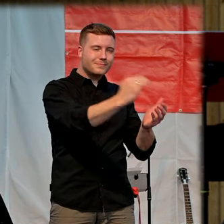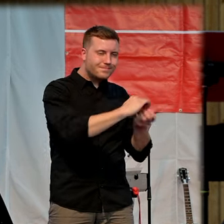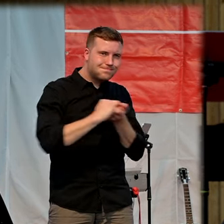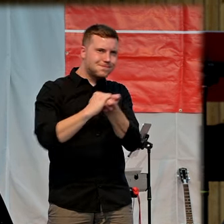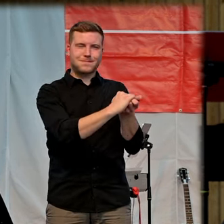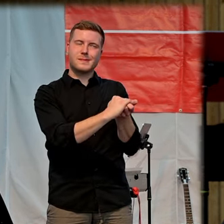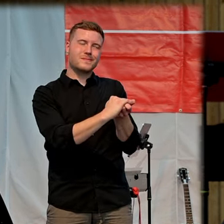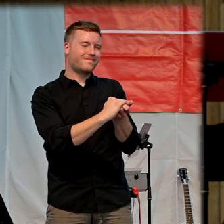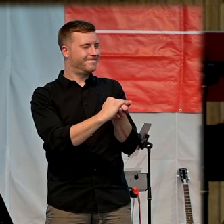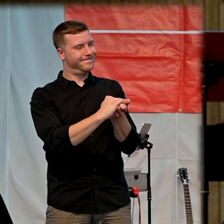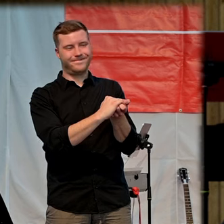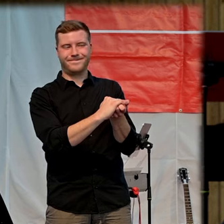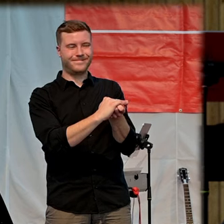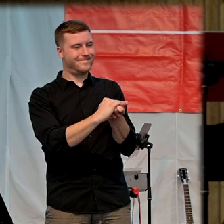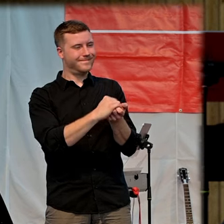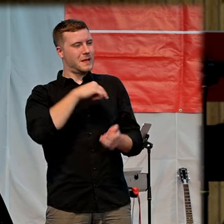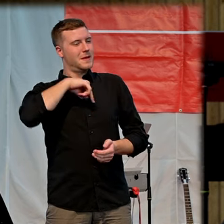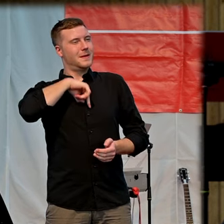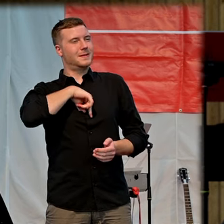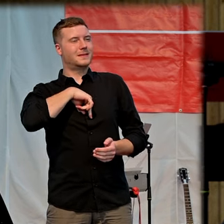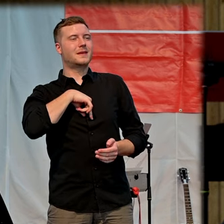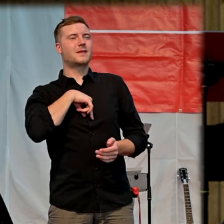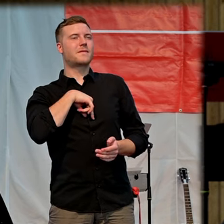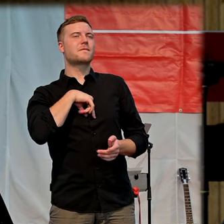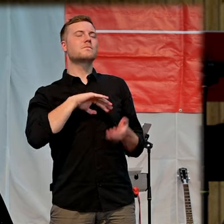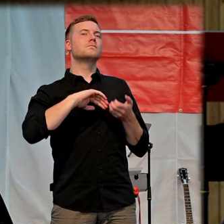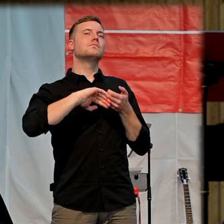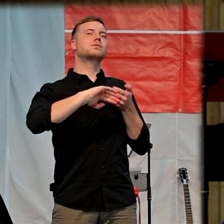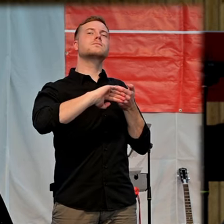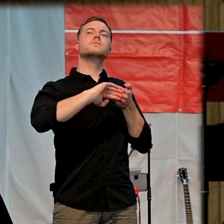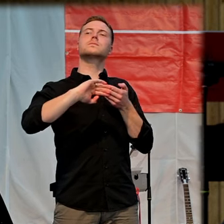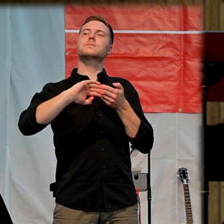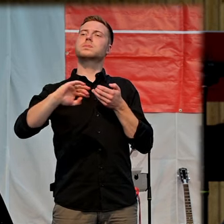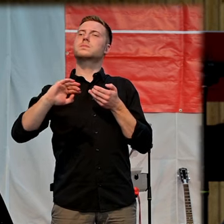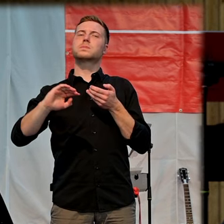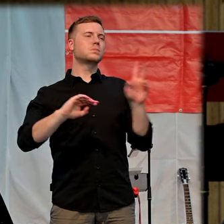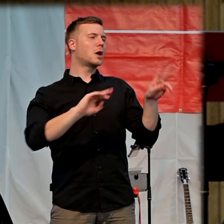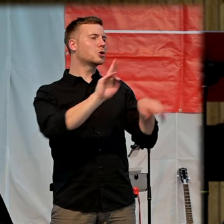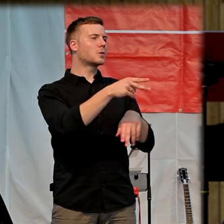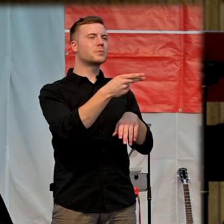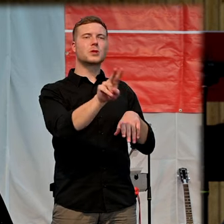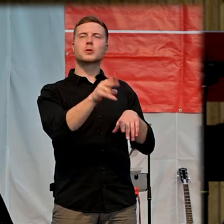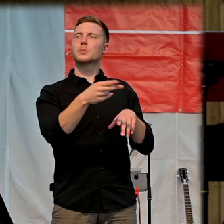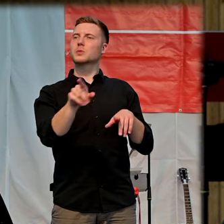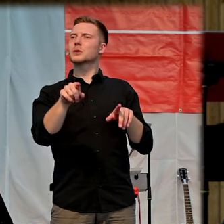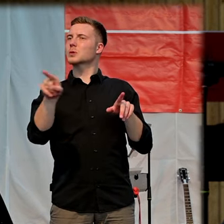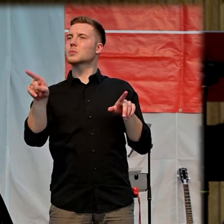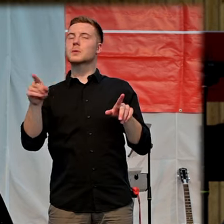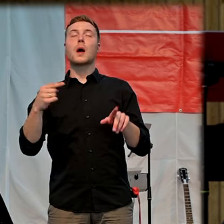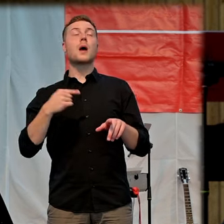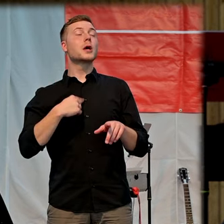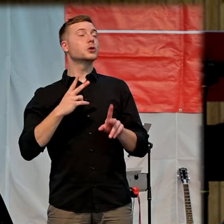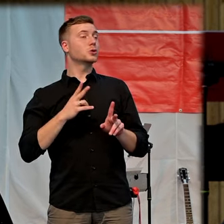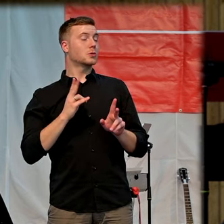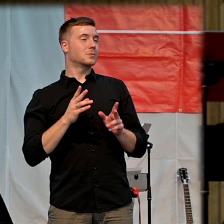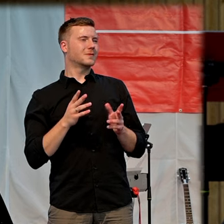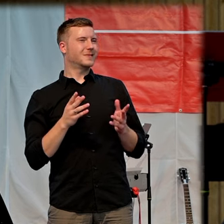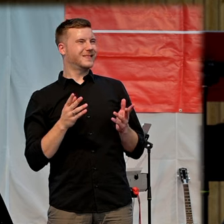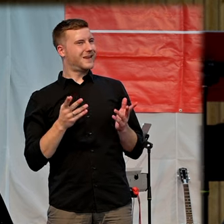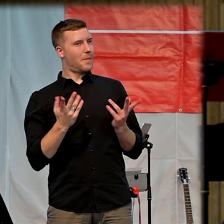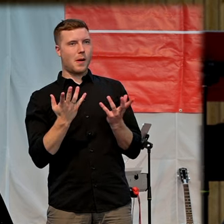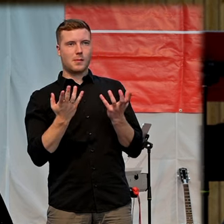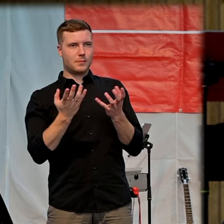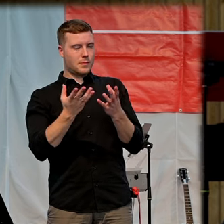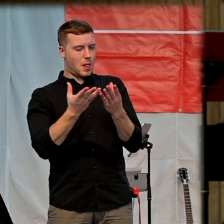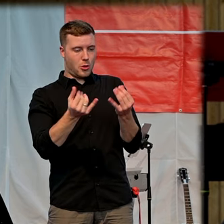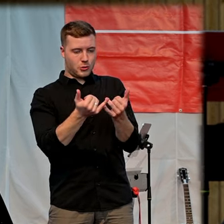Dass wir das, was uns eint in Christus, zu wenig im Herzen haben. Und das kann nur behoben werden, indem wir gemeinsam